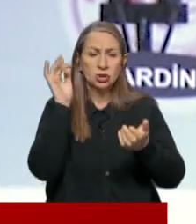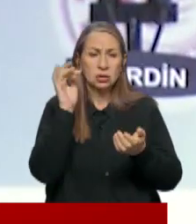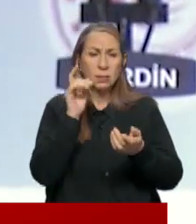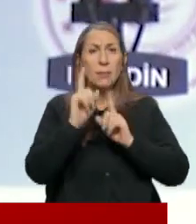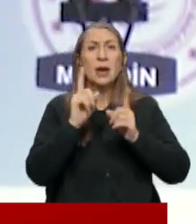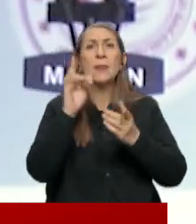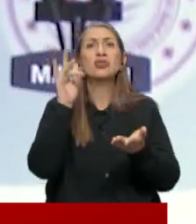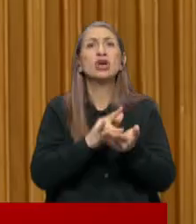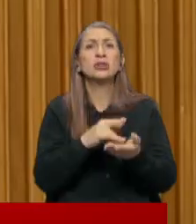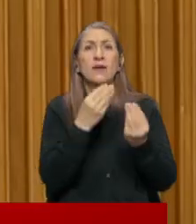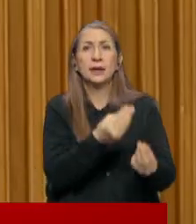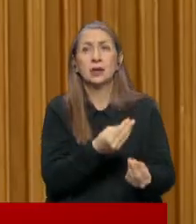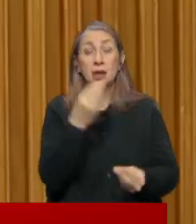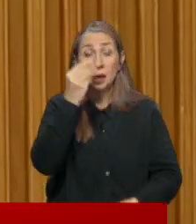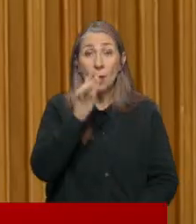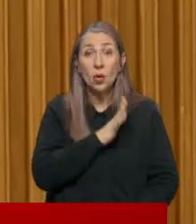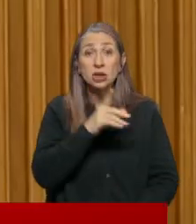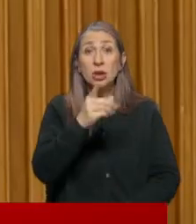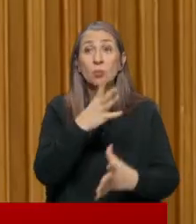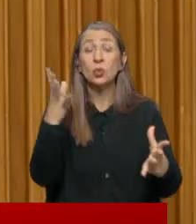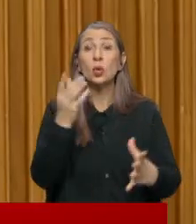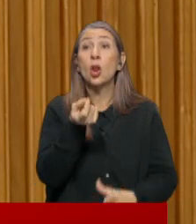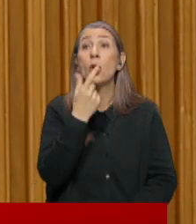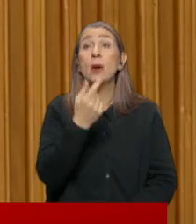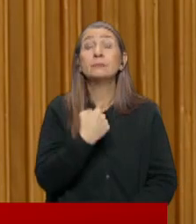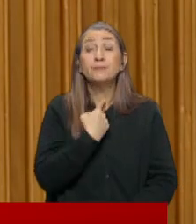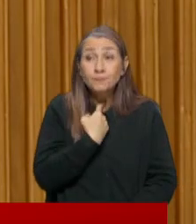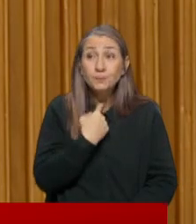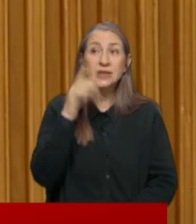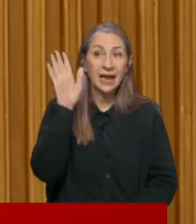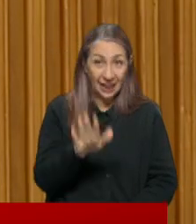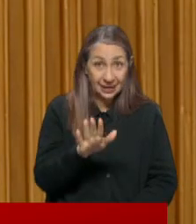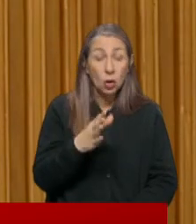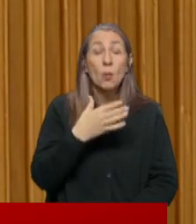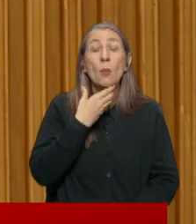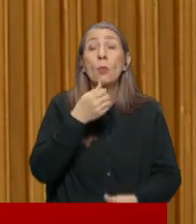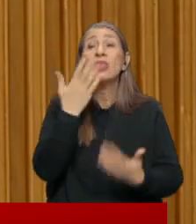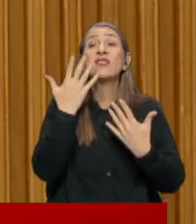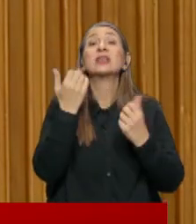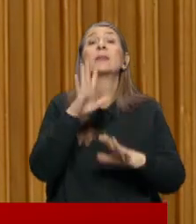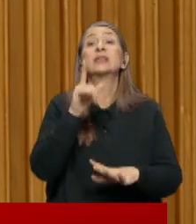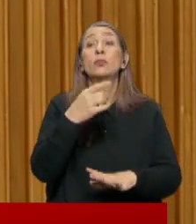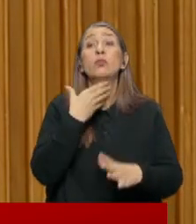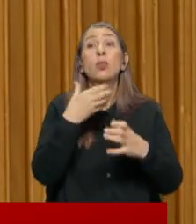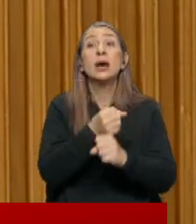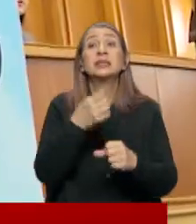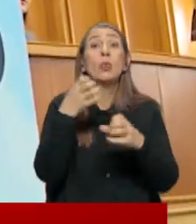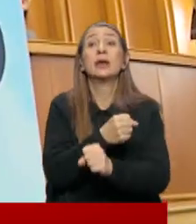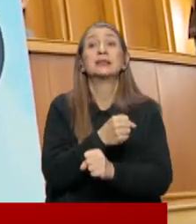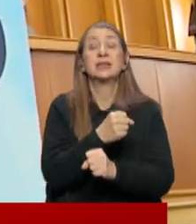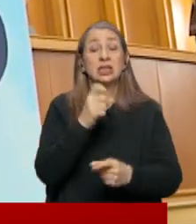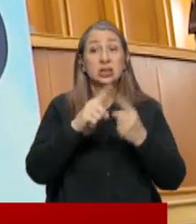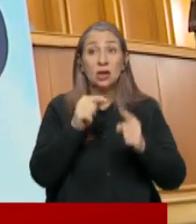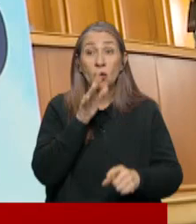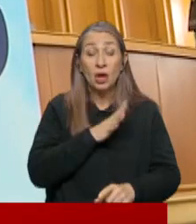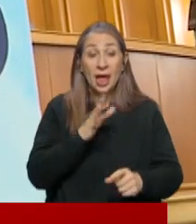mahkumiyet kararından ibaret. İmamoğlu size büyük lokmadır. Boğazınıza takılır, boğulursunuz. Boğarız sizi, boğarız.